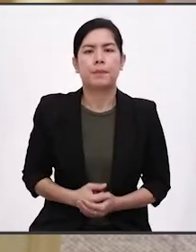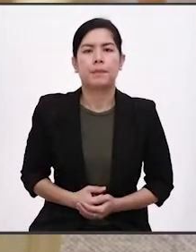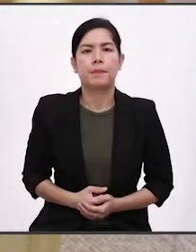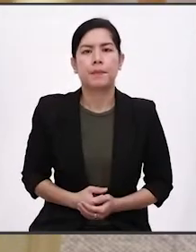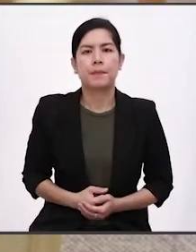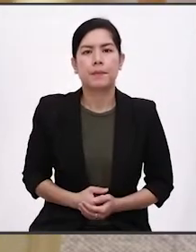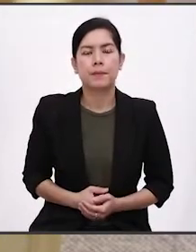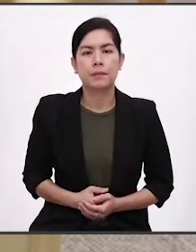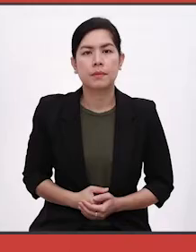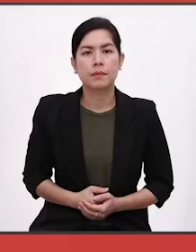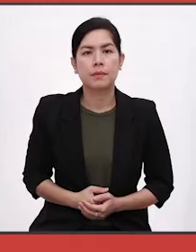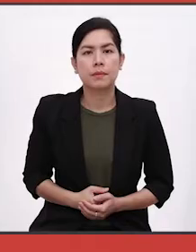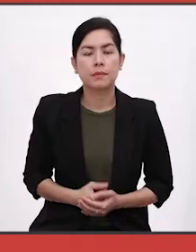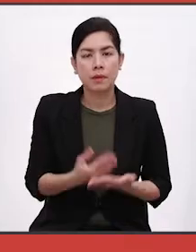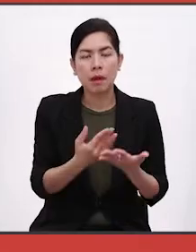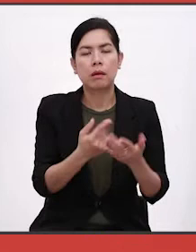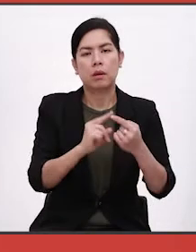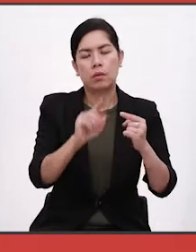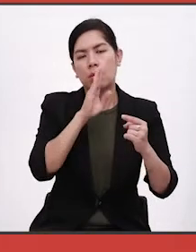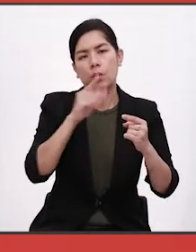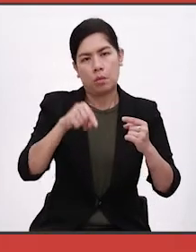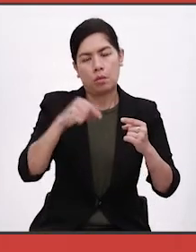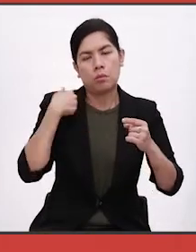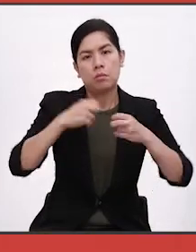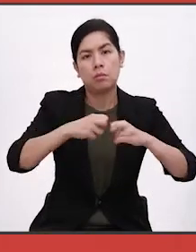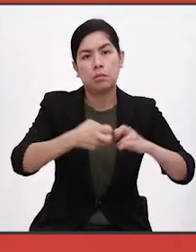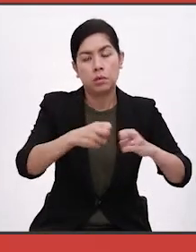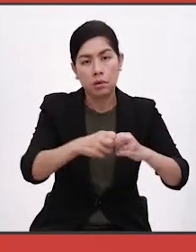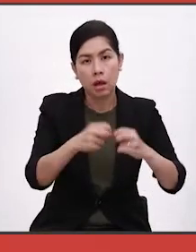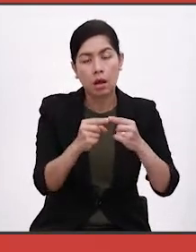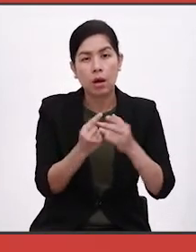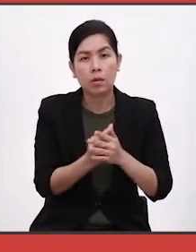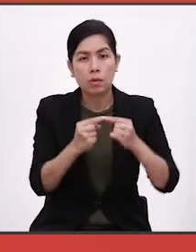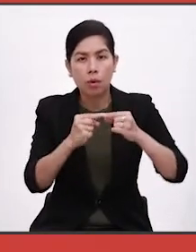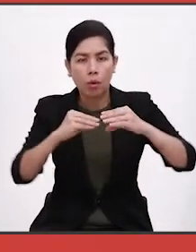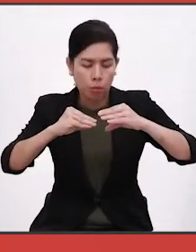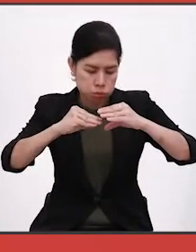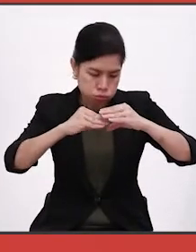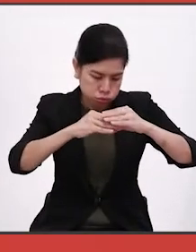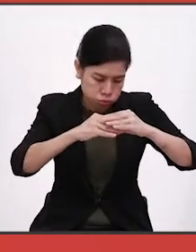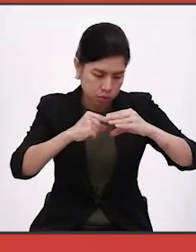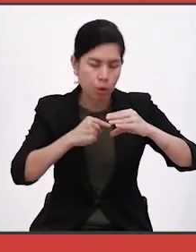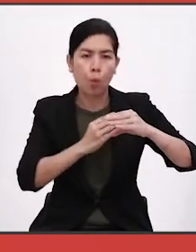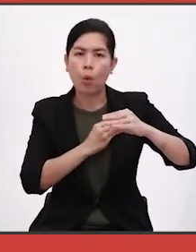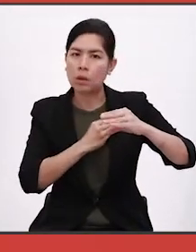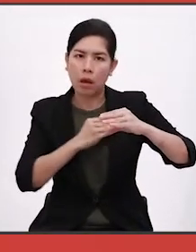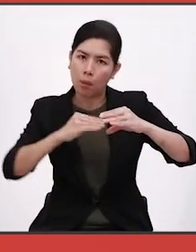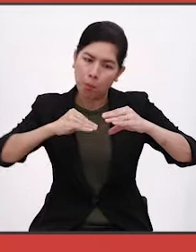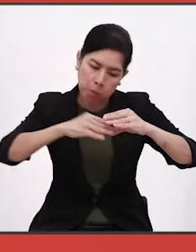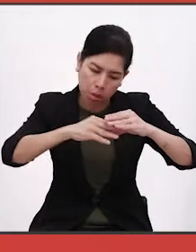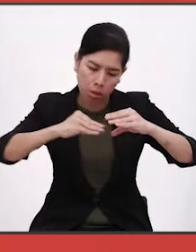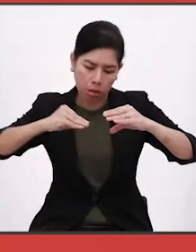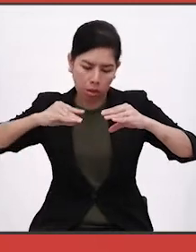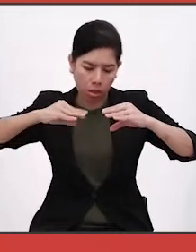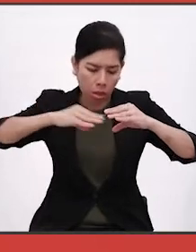ราวนี้ถ้ามันตีบมากนะครับมันก็จะทำให้เลือดไปเลี้ยงหัวใจไม่ได้ขยายเท่าไหร่ก็ไม่พอนะครับก็